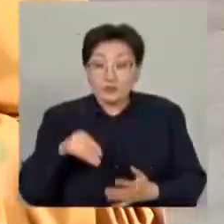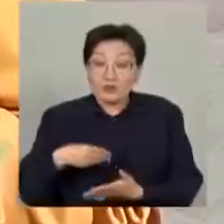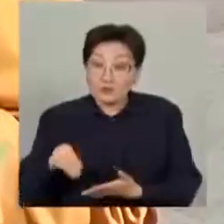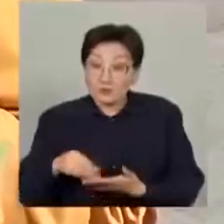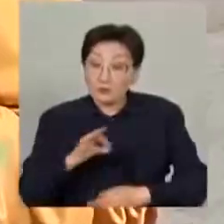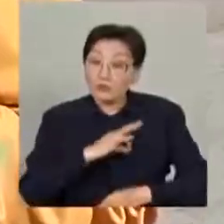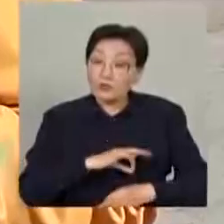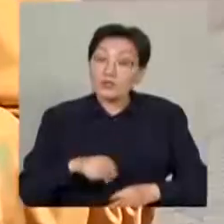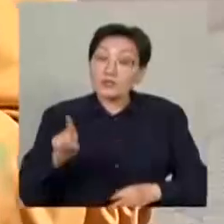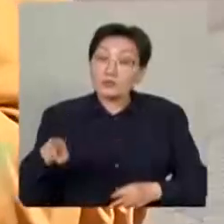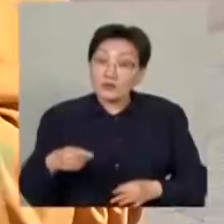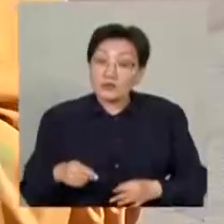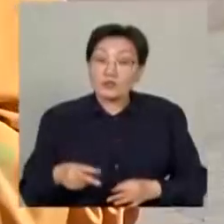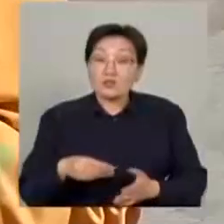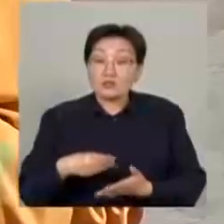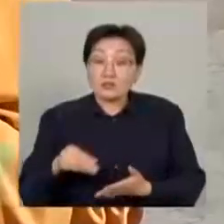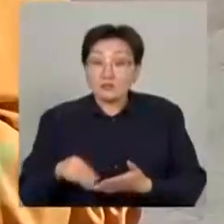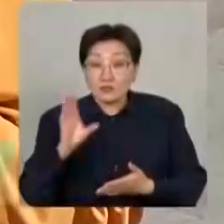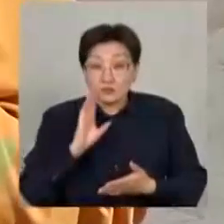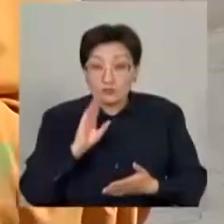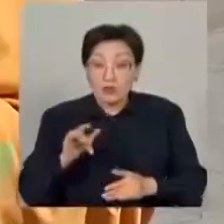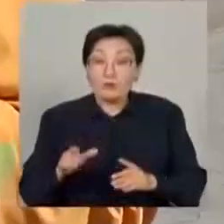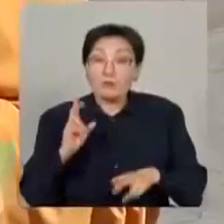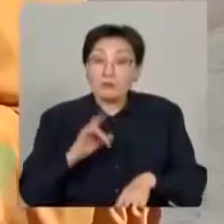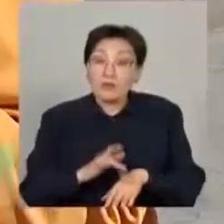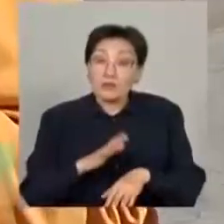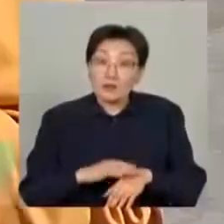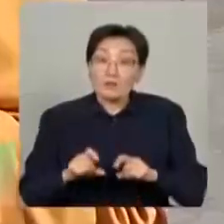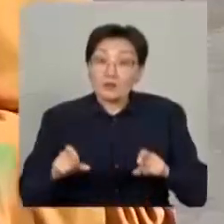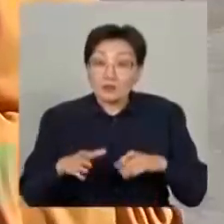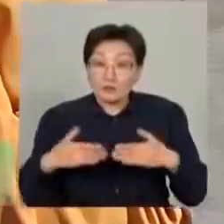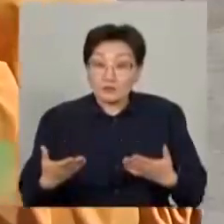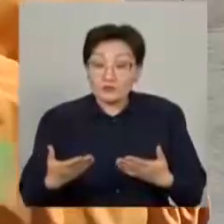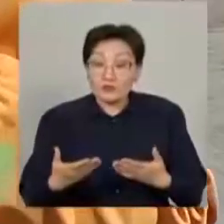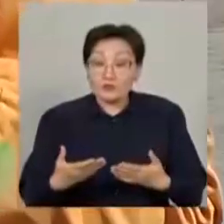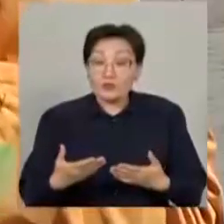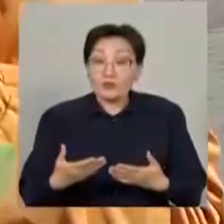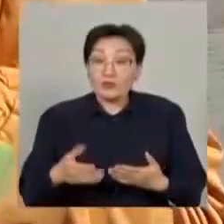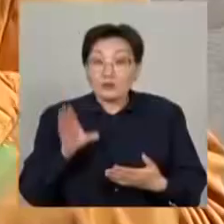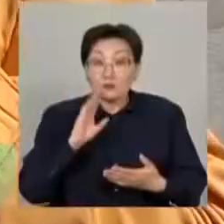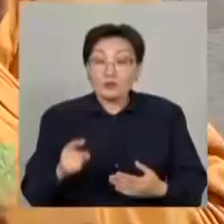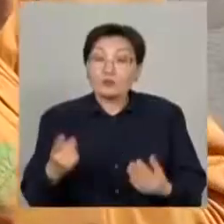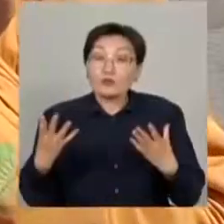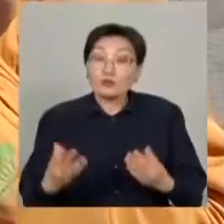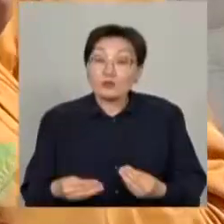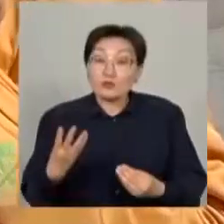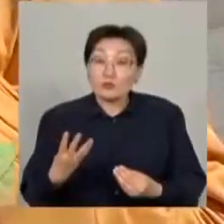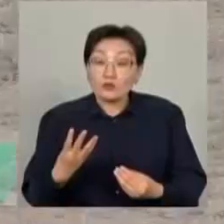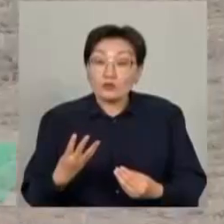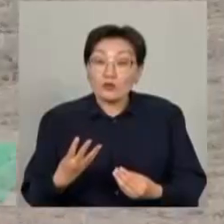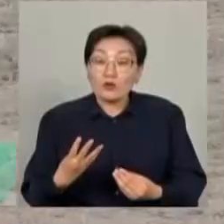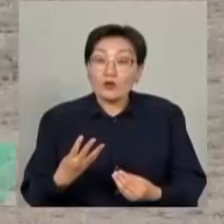даже сатып алатын су да болмай қалады магазиндерде. 6 литр судың өзін мысалы бір күнге 4 бақа шығып